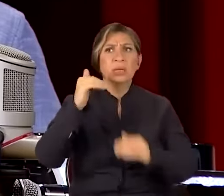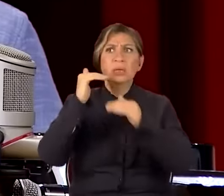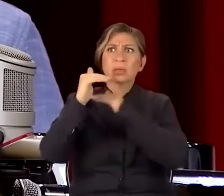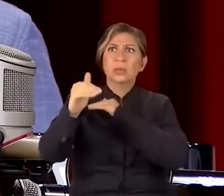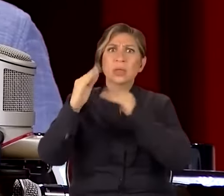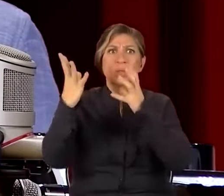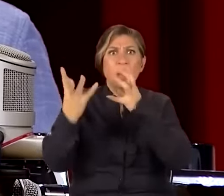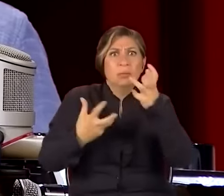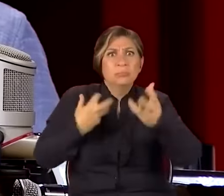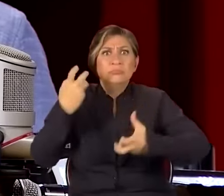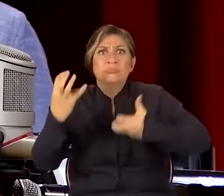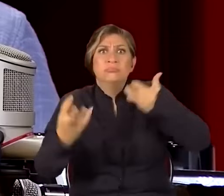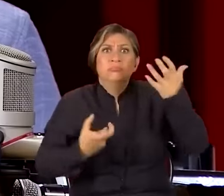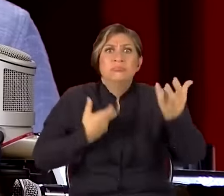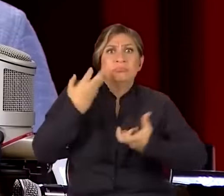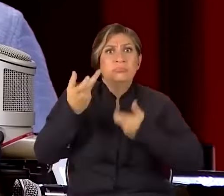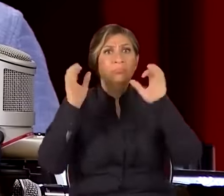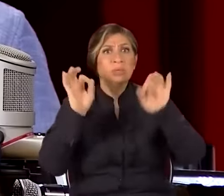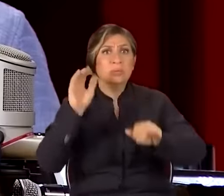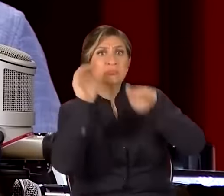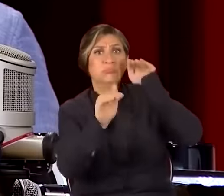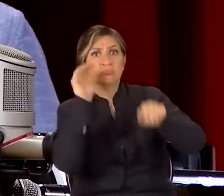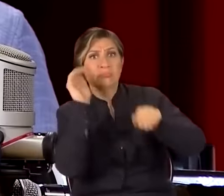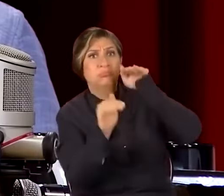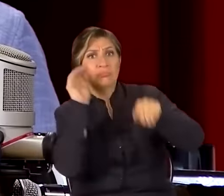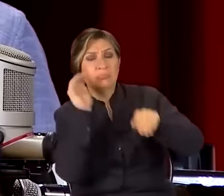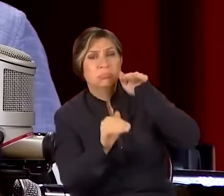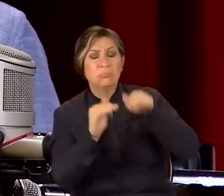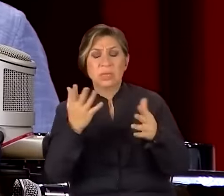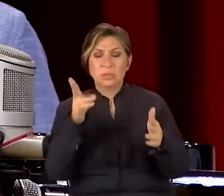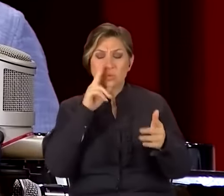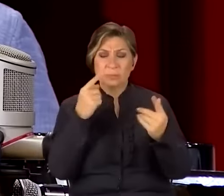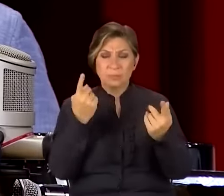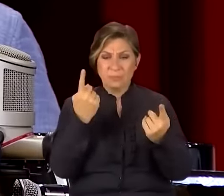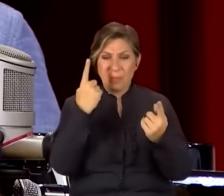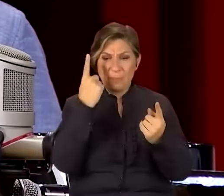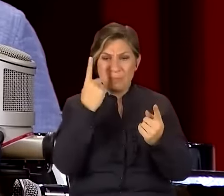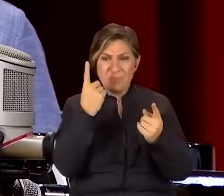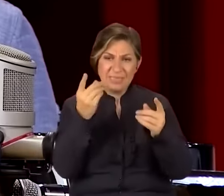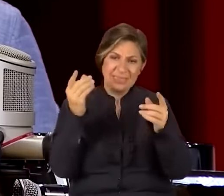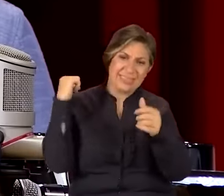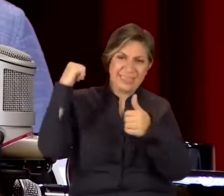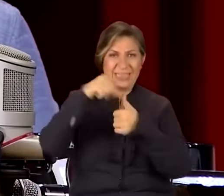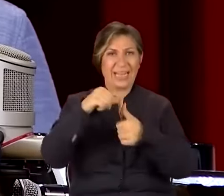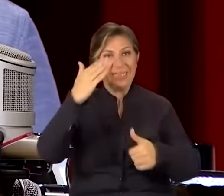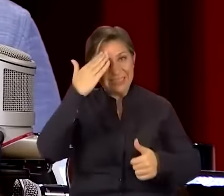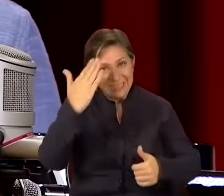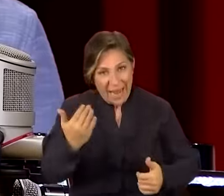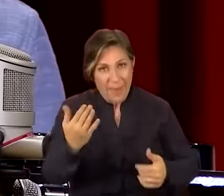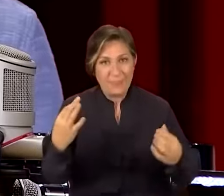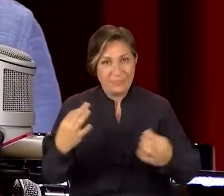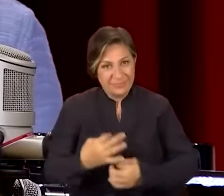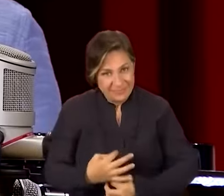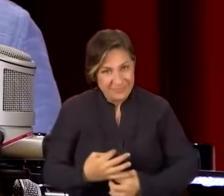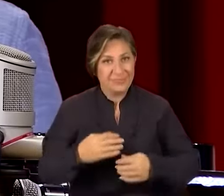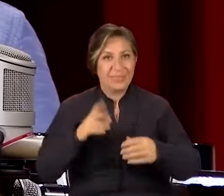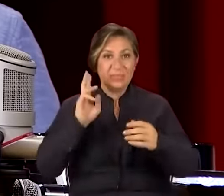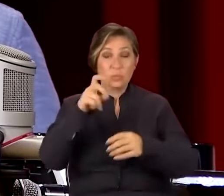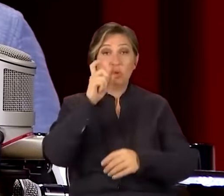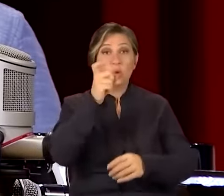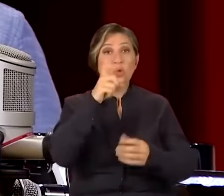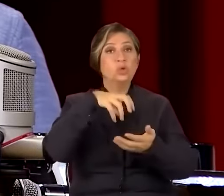kitle daha azgınlaşmaya başladı. Ve son noktada yani dedik ki en azından bir bis yapalım. Tekrar bir selama çıkalım aslında. Güzel, bu